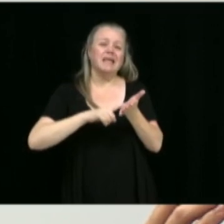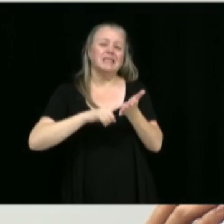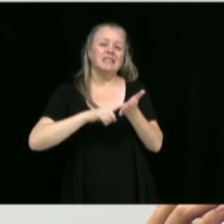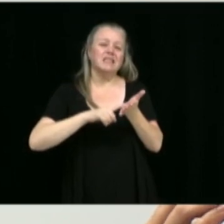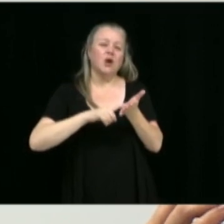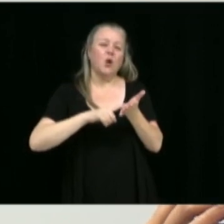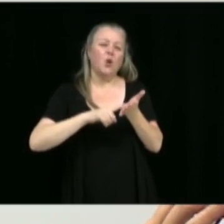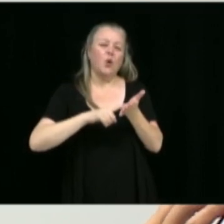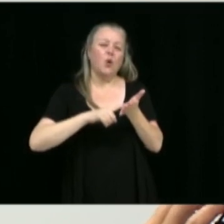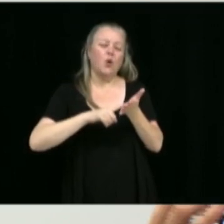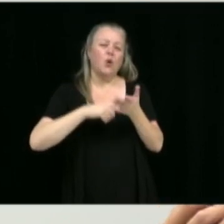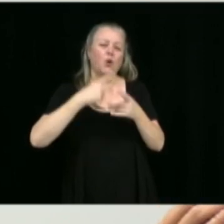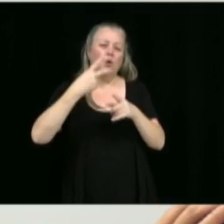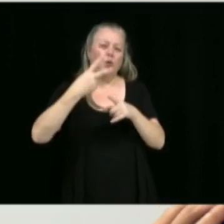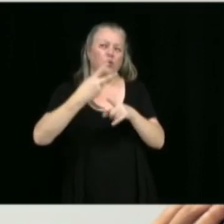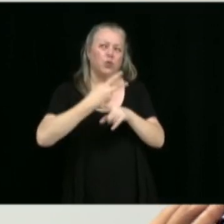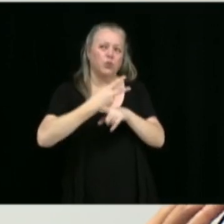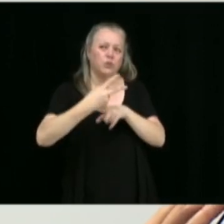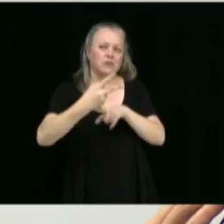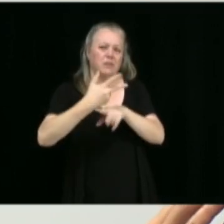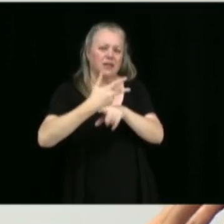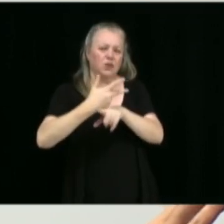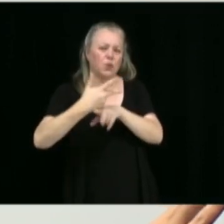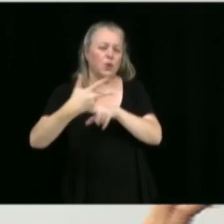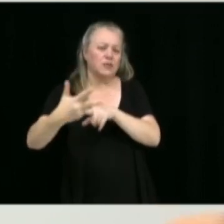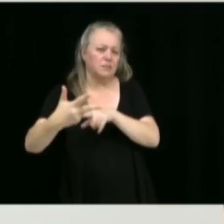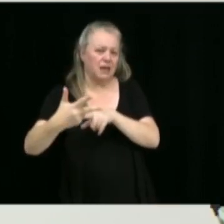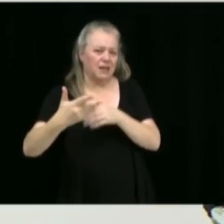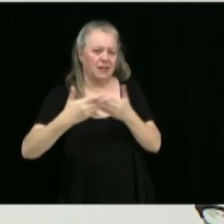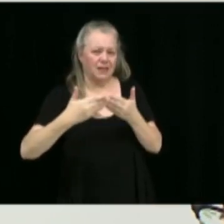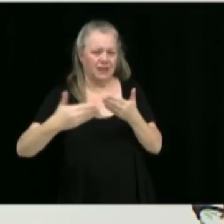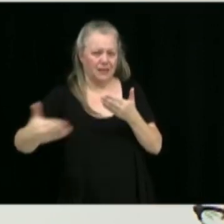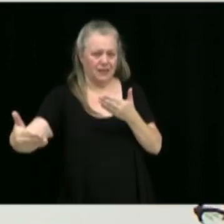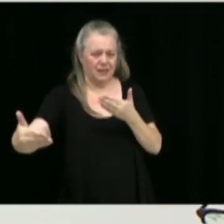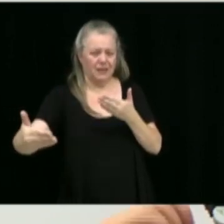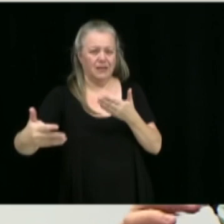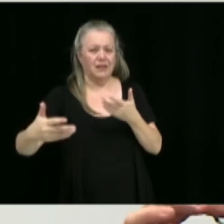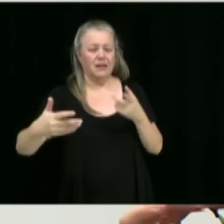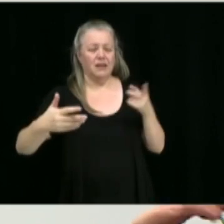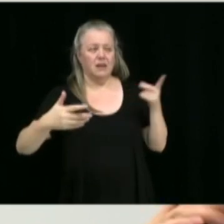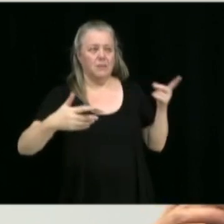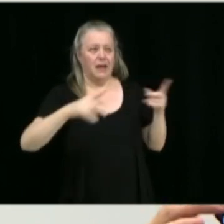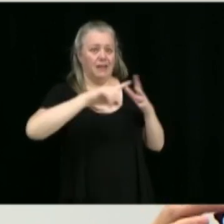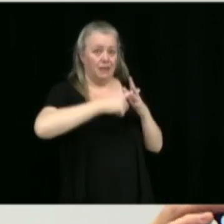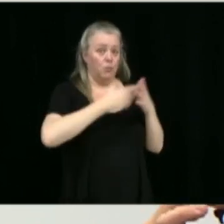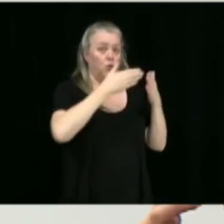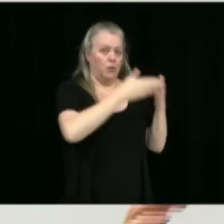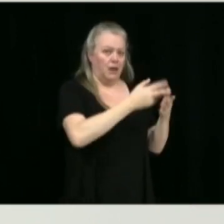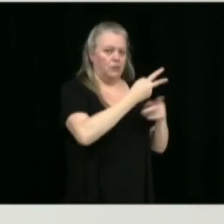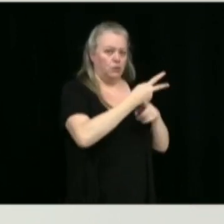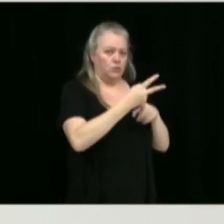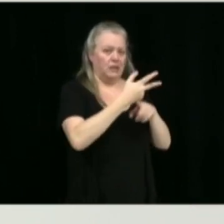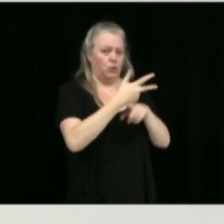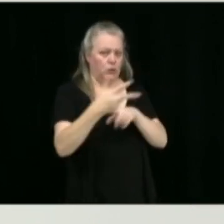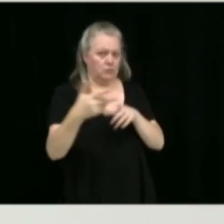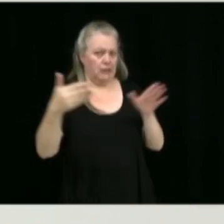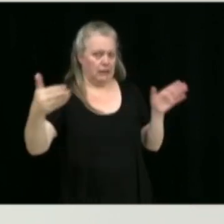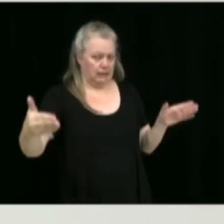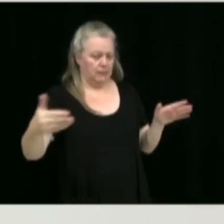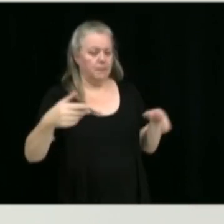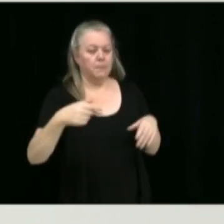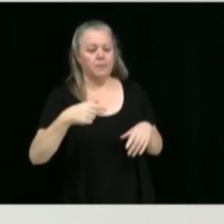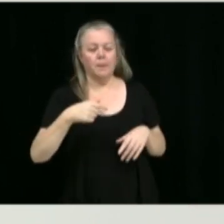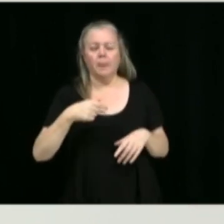être faite dans les 2 à 3 semaines suivant la requête initiale. Donc, la question est